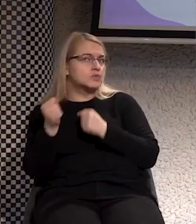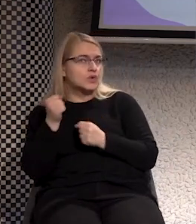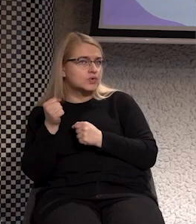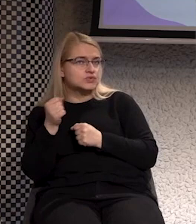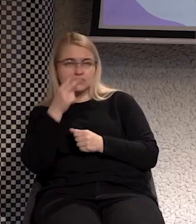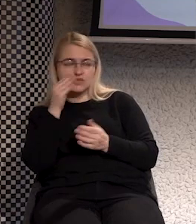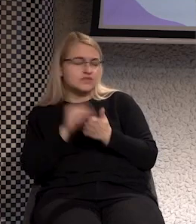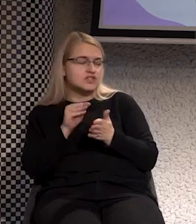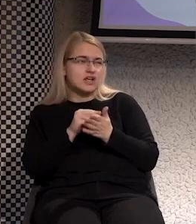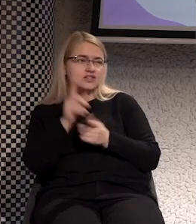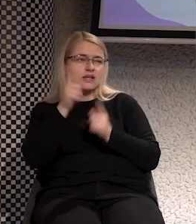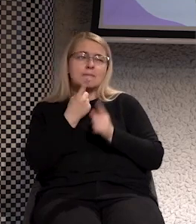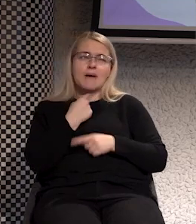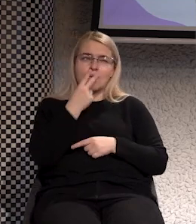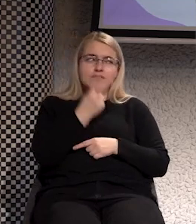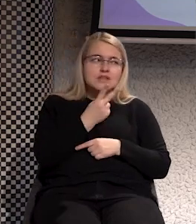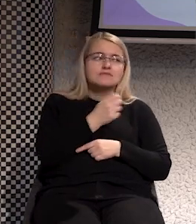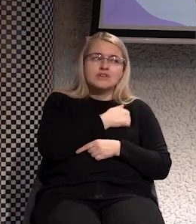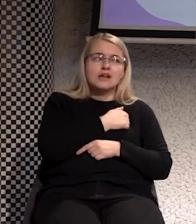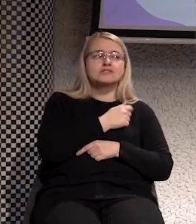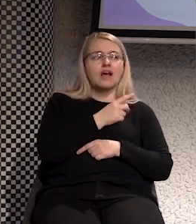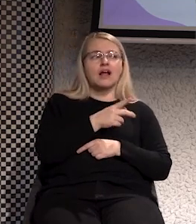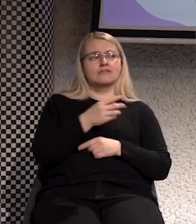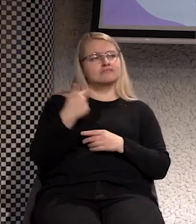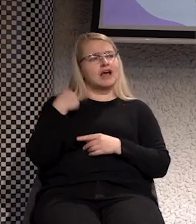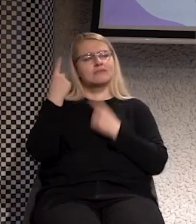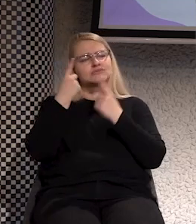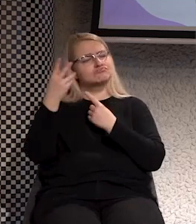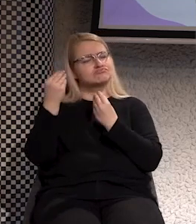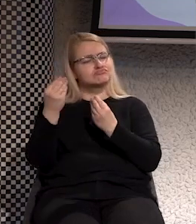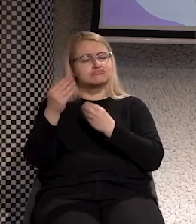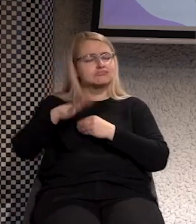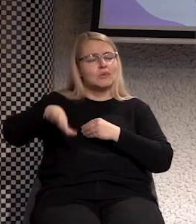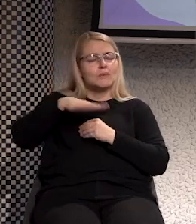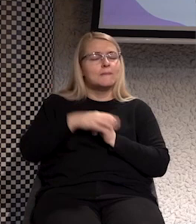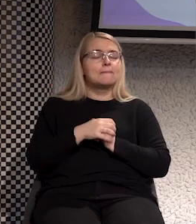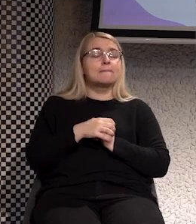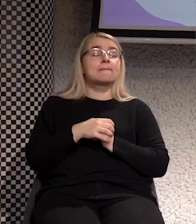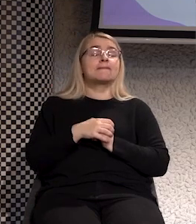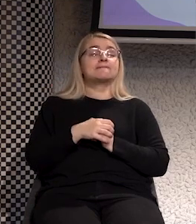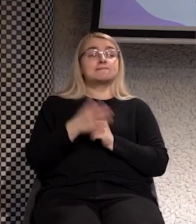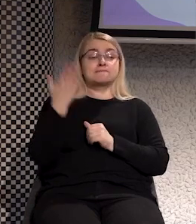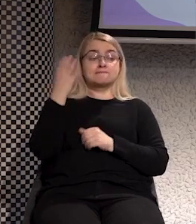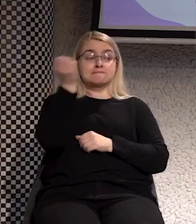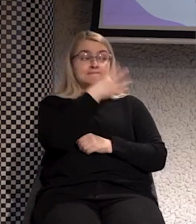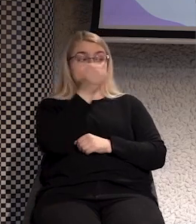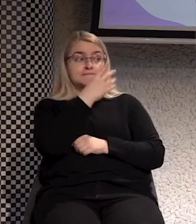czasem jest mniej widoczna, ale że to jest coś, na czym się wspaniale buduje i to, co było też pokazane chwilę wcześniej, przed przerwą na slajdach, o